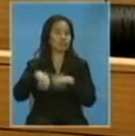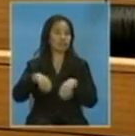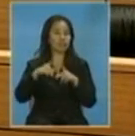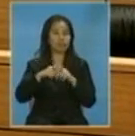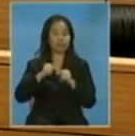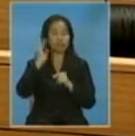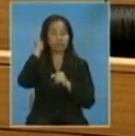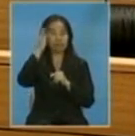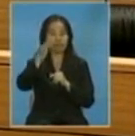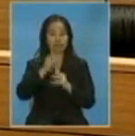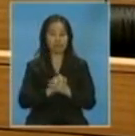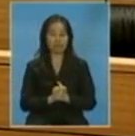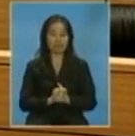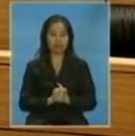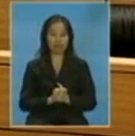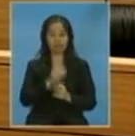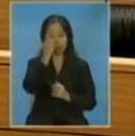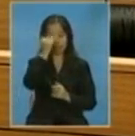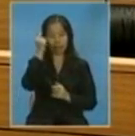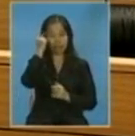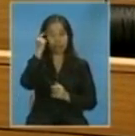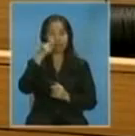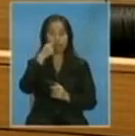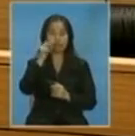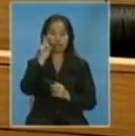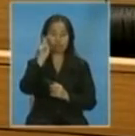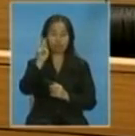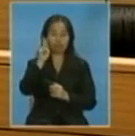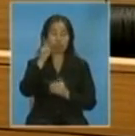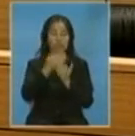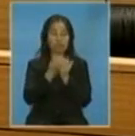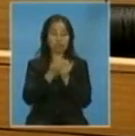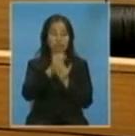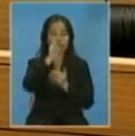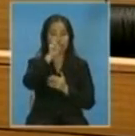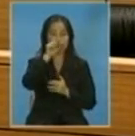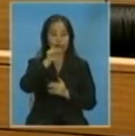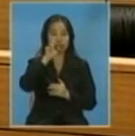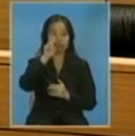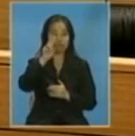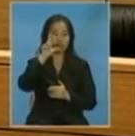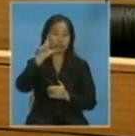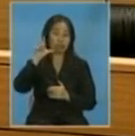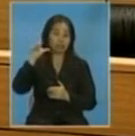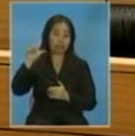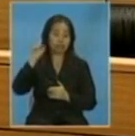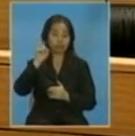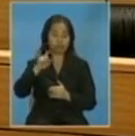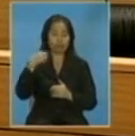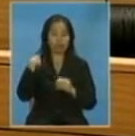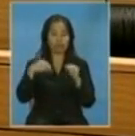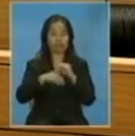อกันเพราะเข้าใจว่าจะกู้ทีง 2.2 ล้านล้านนี่มันก็ต้องมีรายละเอียดของการต้องมียุทธศา